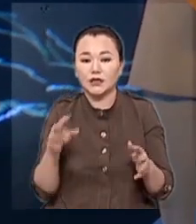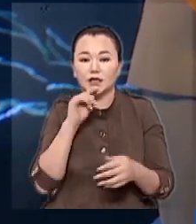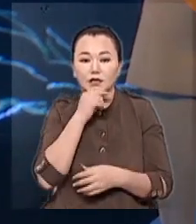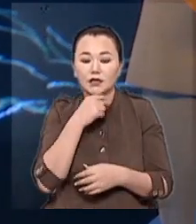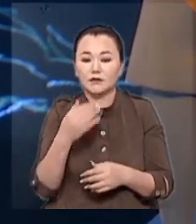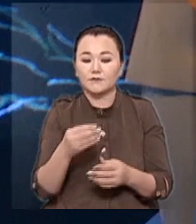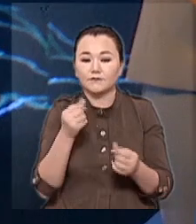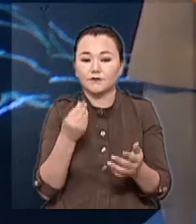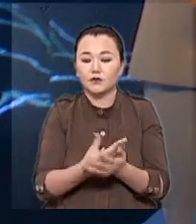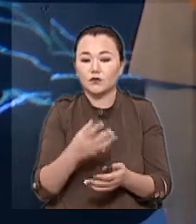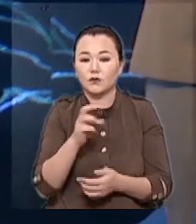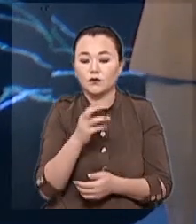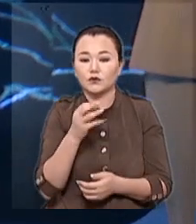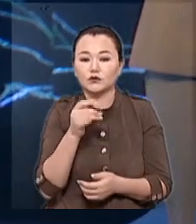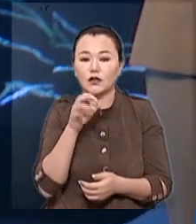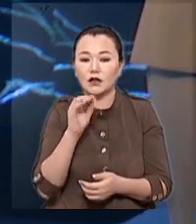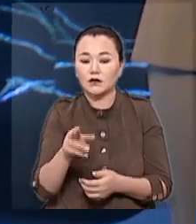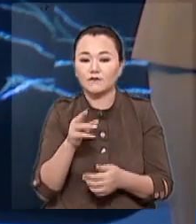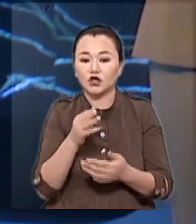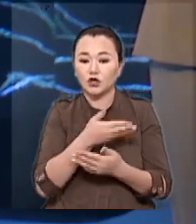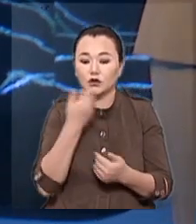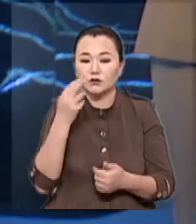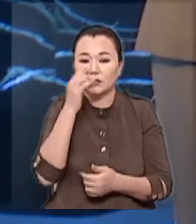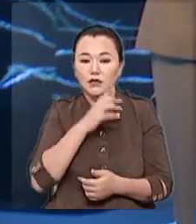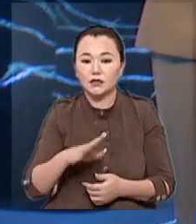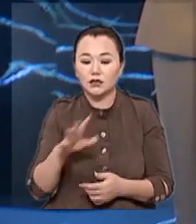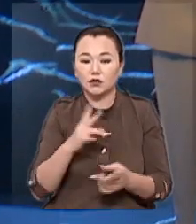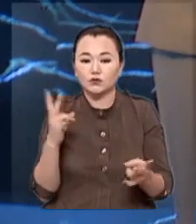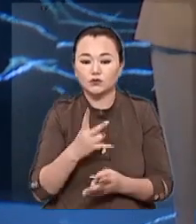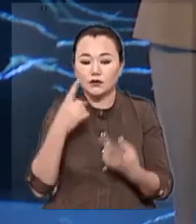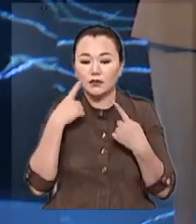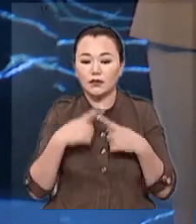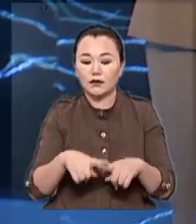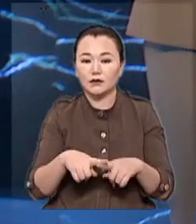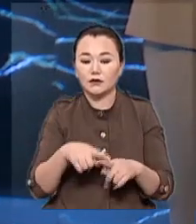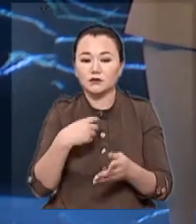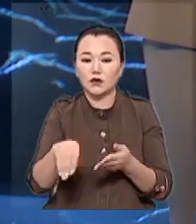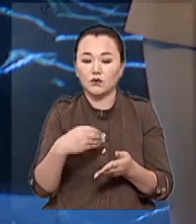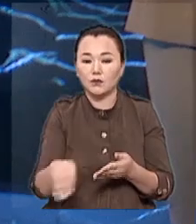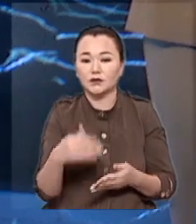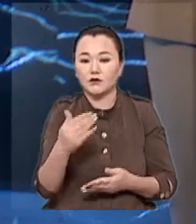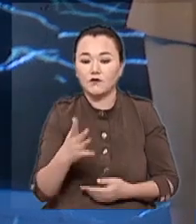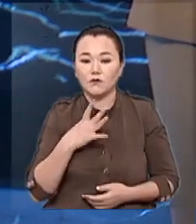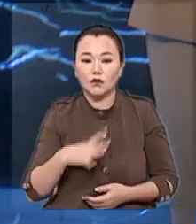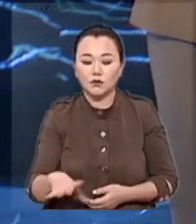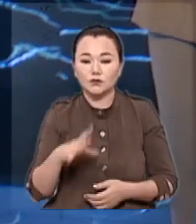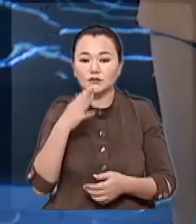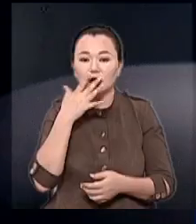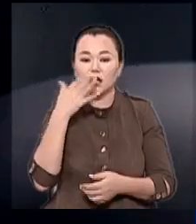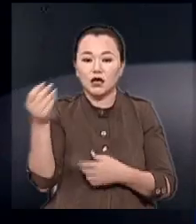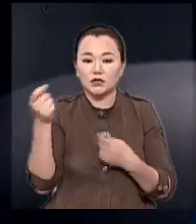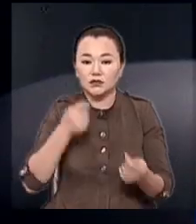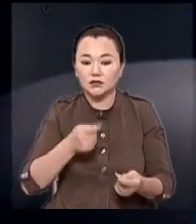цены Булат Акчулаков объяснил отсутствием в стране необходимого оборудования. Закупать его приходится за